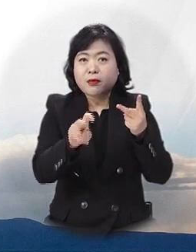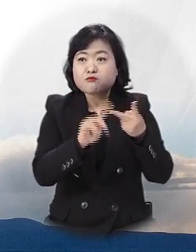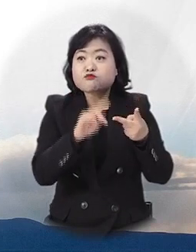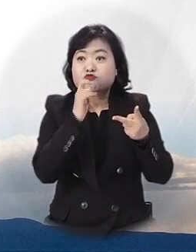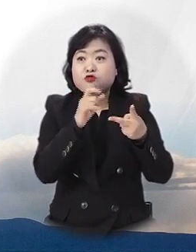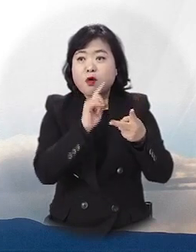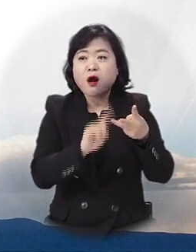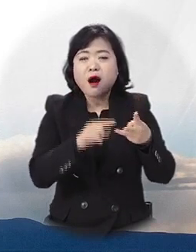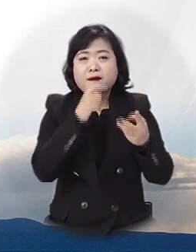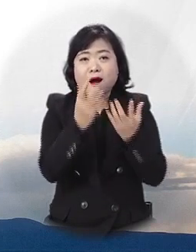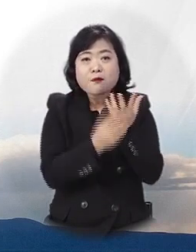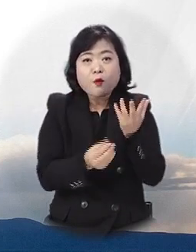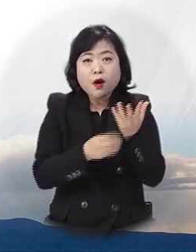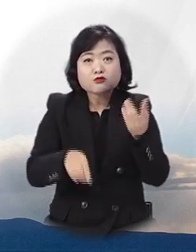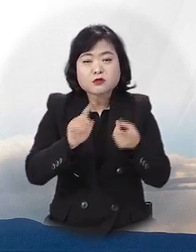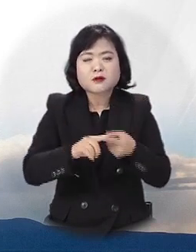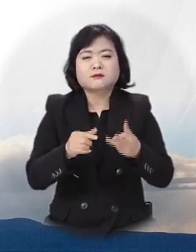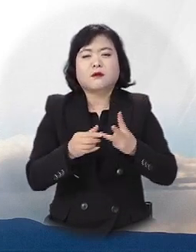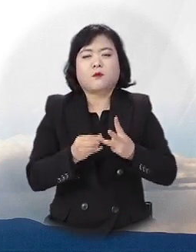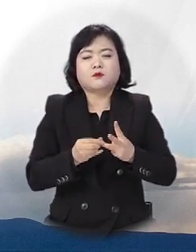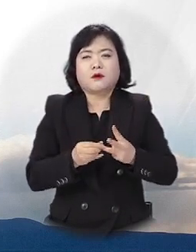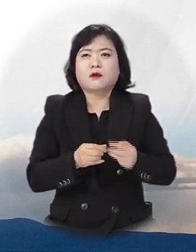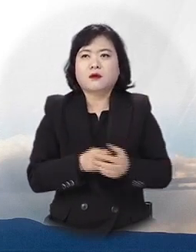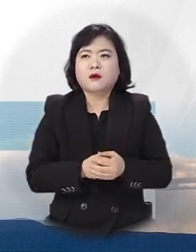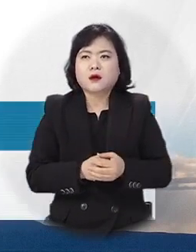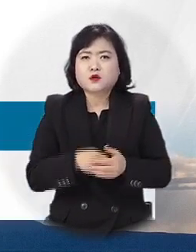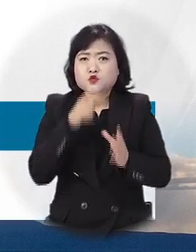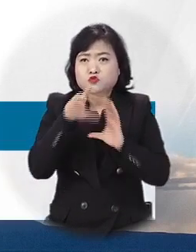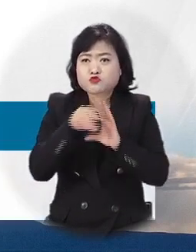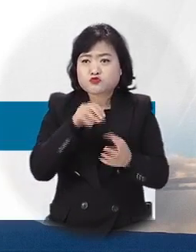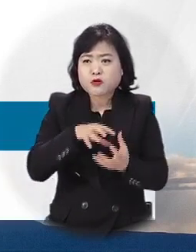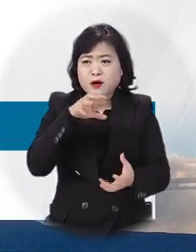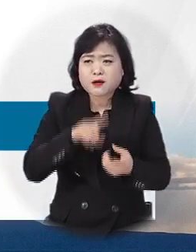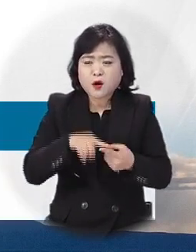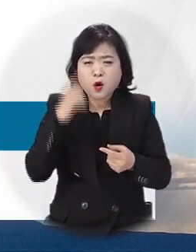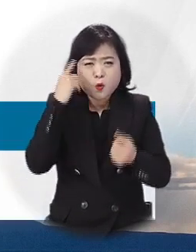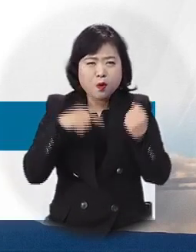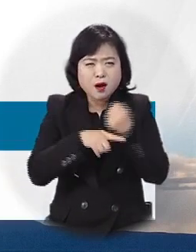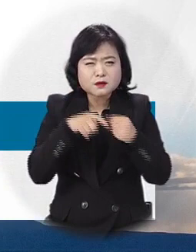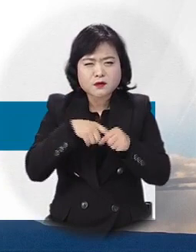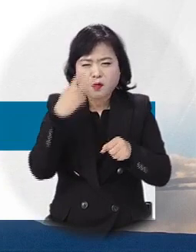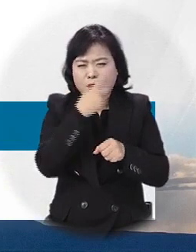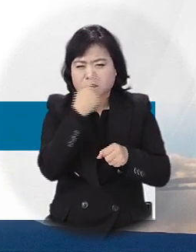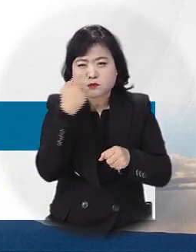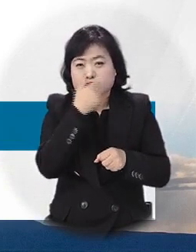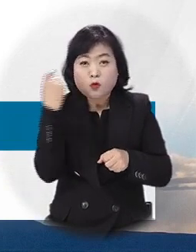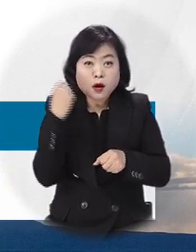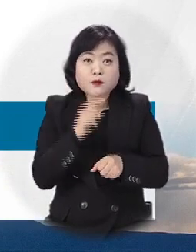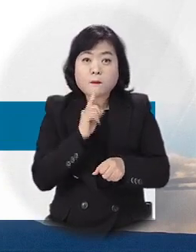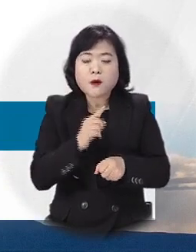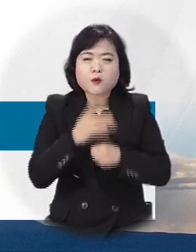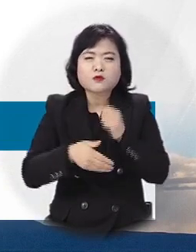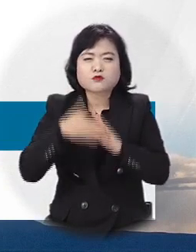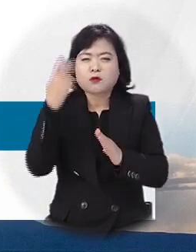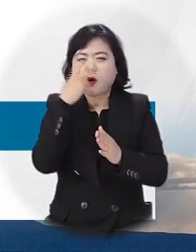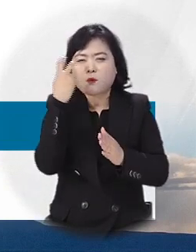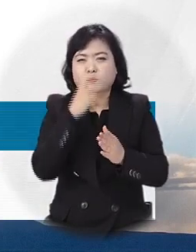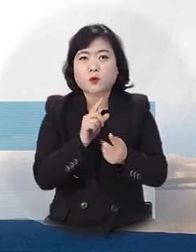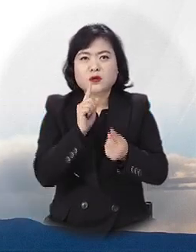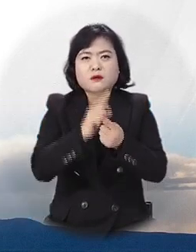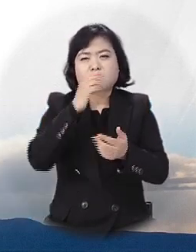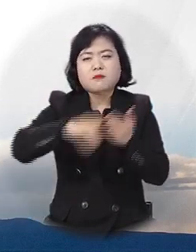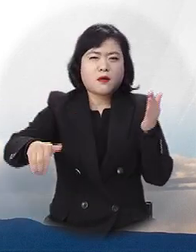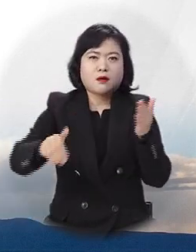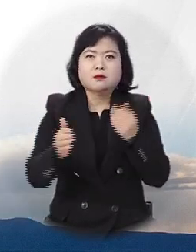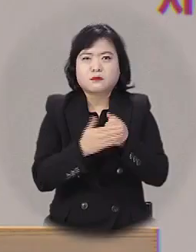무리고 강변여과수 는 3 순입니다 치수 랭 에 대한 과학적 검증이 부족하다 며 대구시가 검토 대상에서 제외 했기